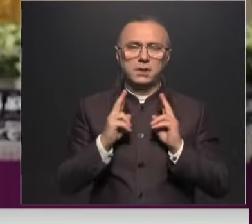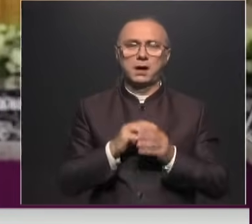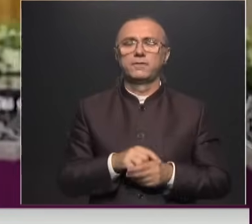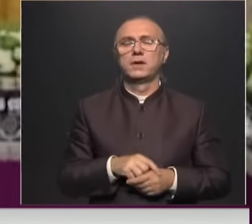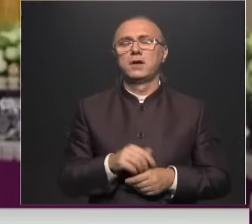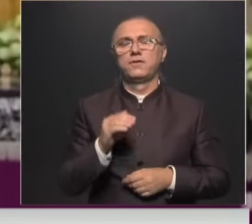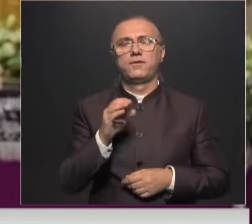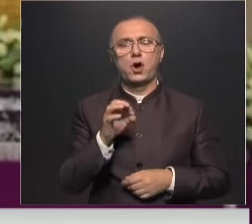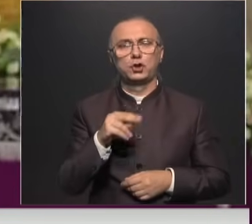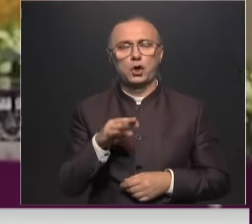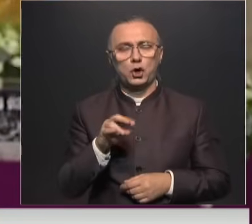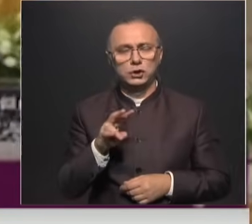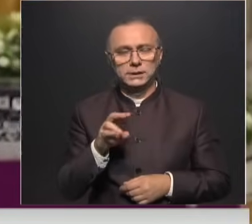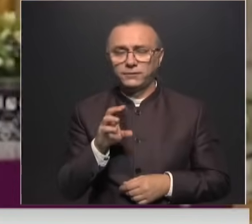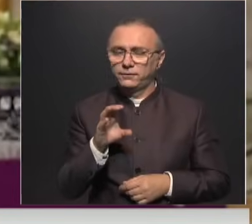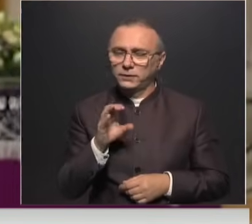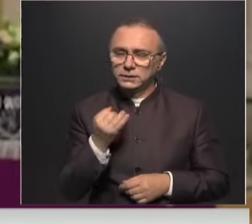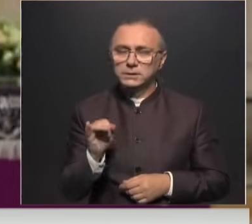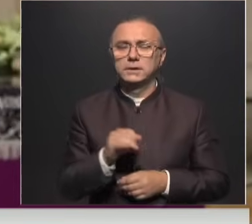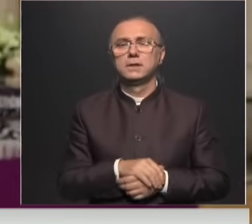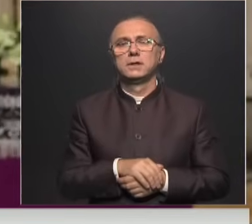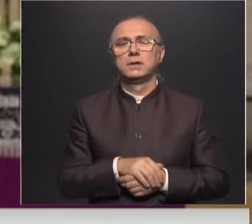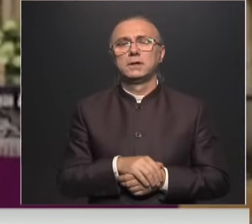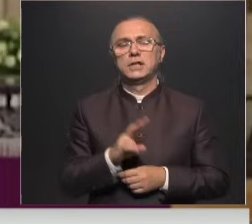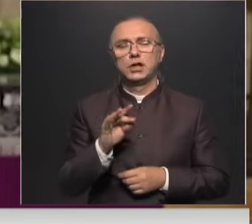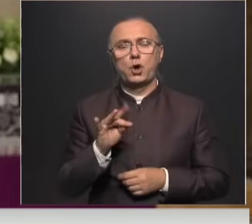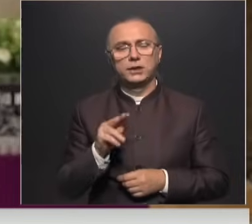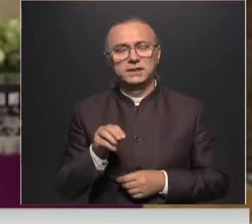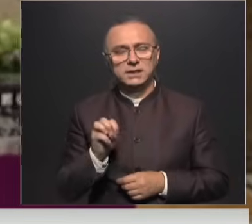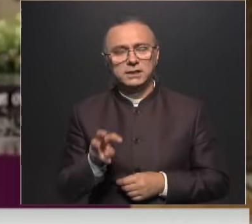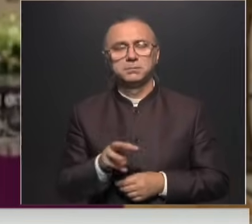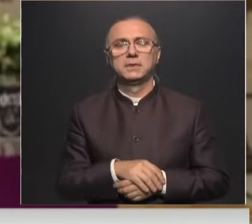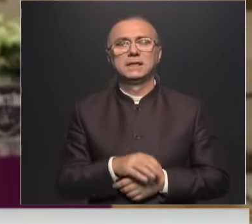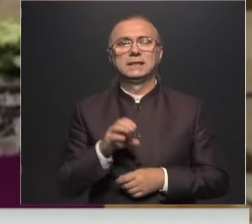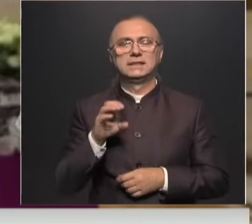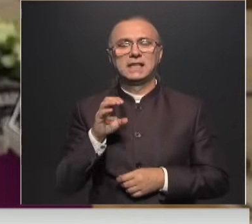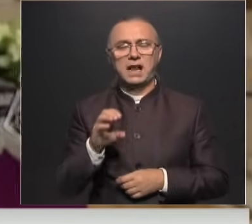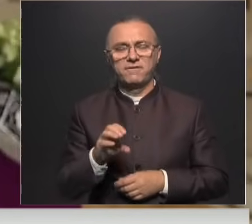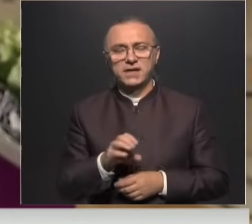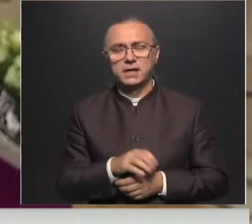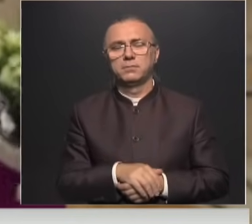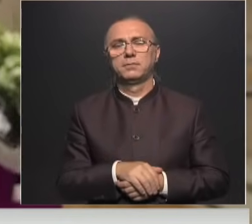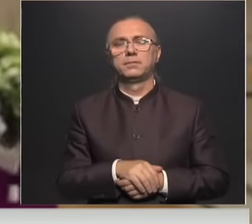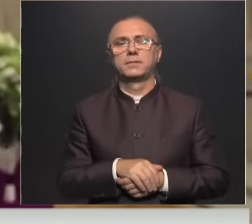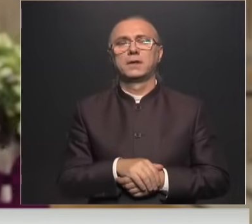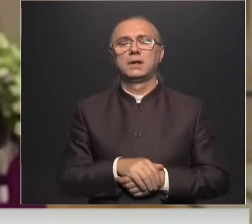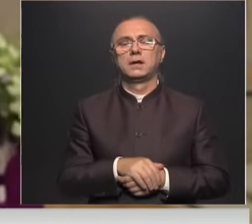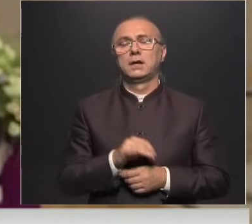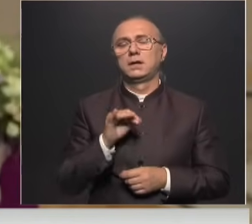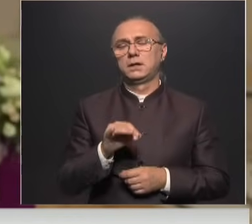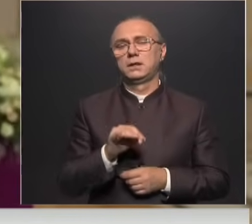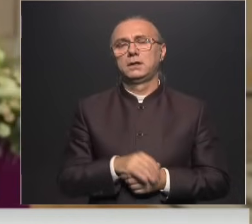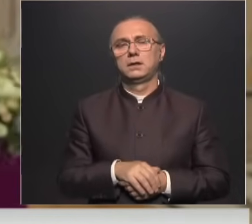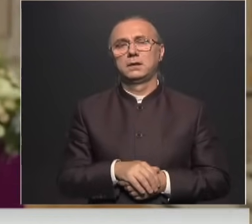Соболев, иеромонах Никодим Щапков и Серафим Кулаков. Четвертым же был сам настоятель